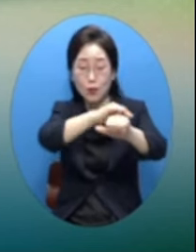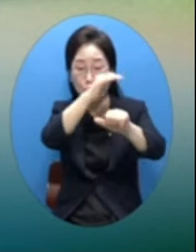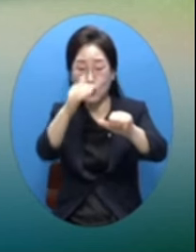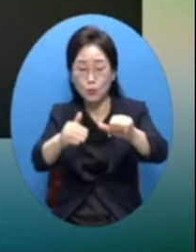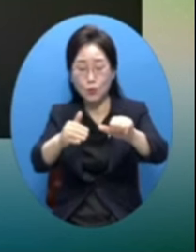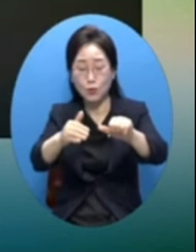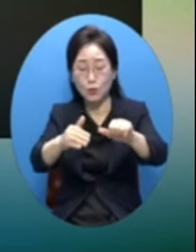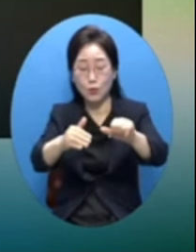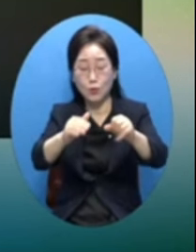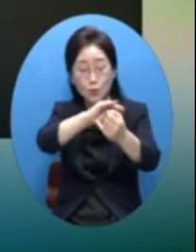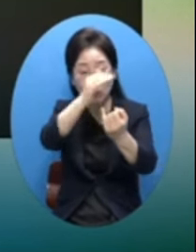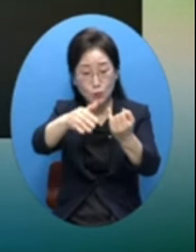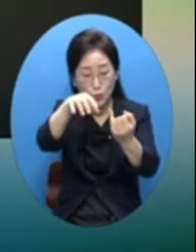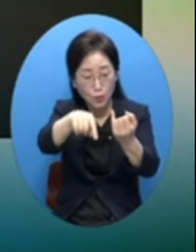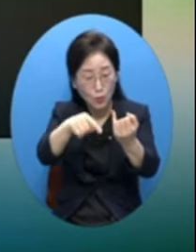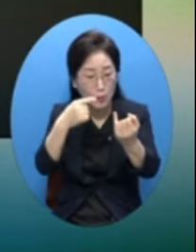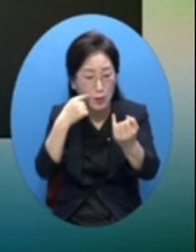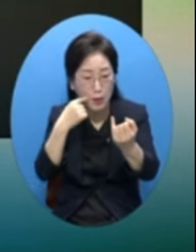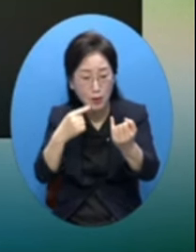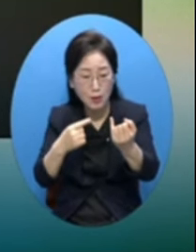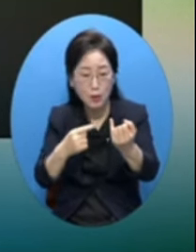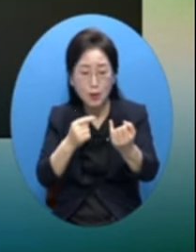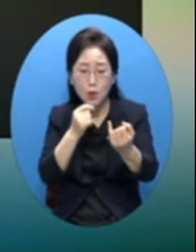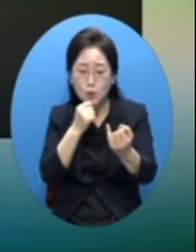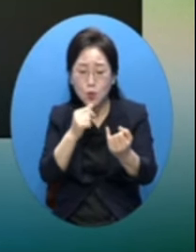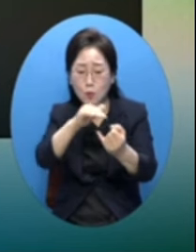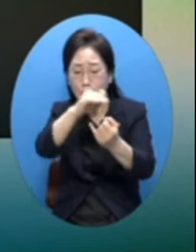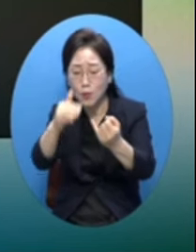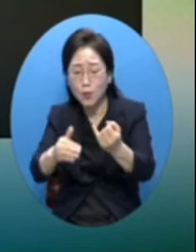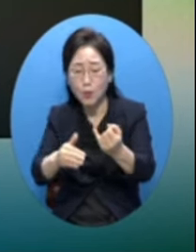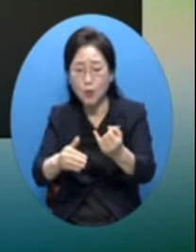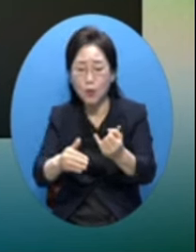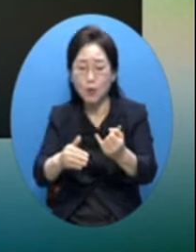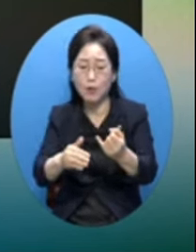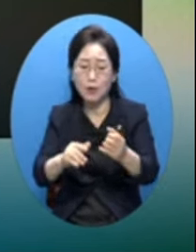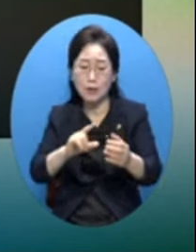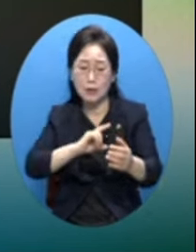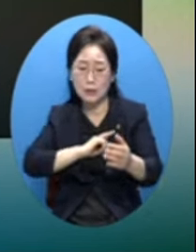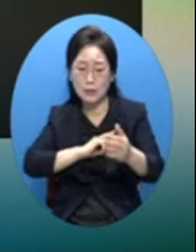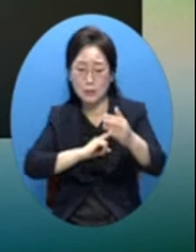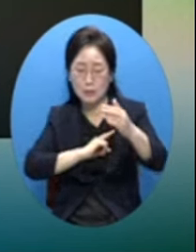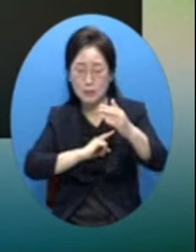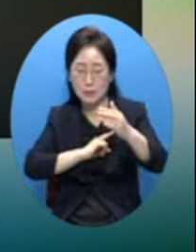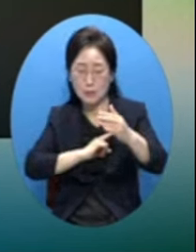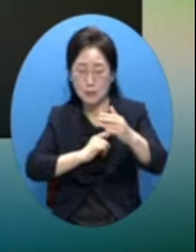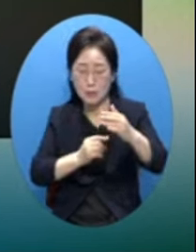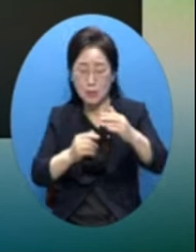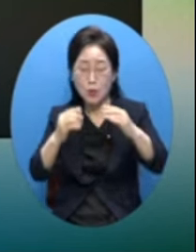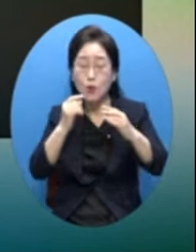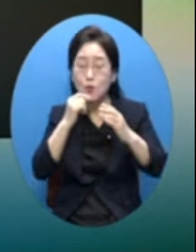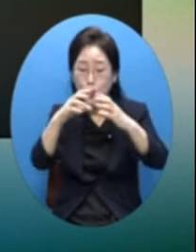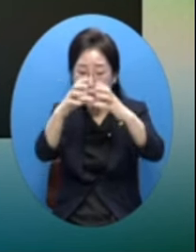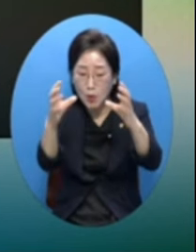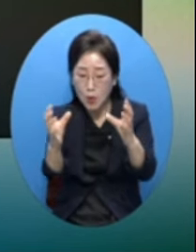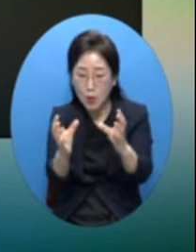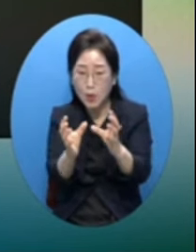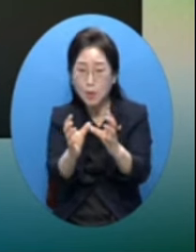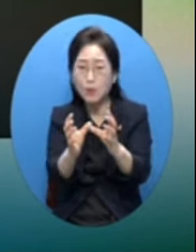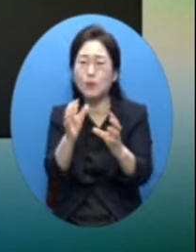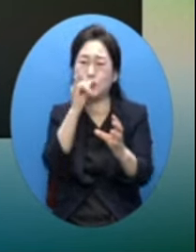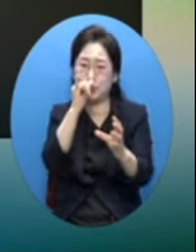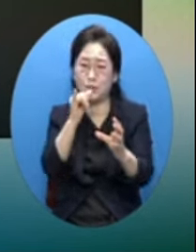땅에 신이처럼 미안하게 자리 잡고 고 김신이의 묘라고 쓴 동그라맣고 작은 무덤이 하나 있다.